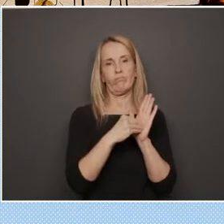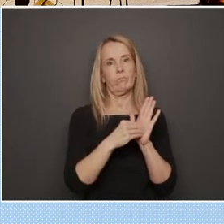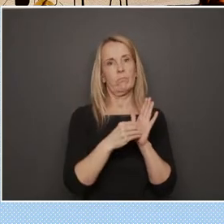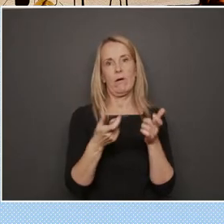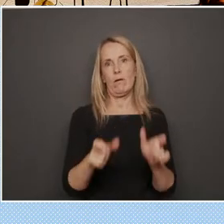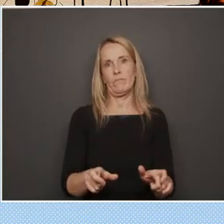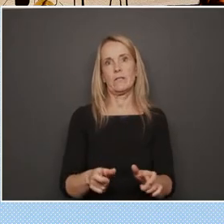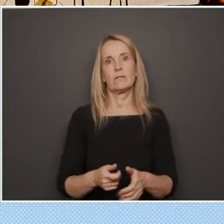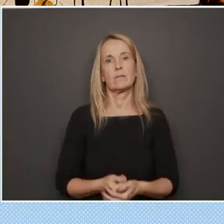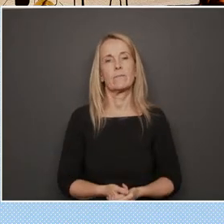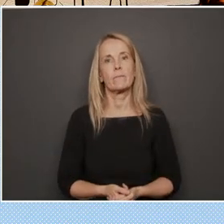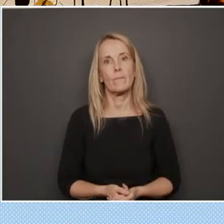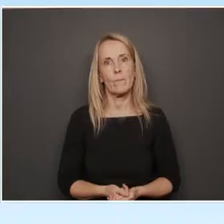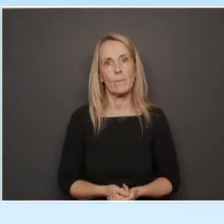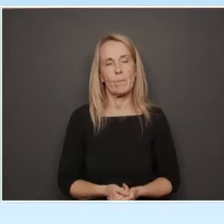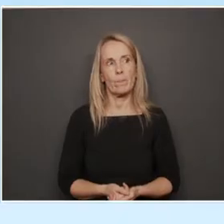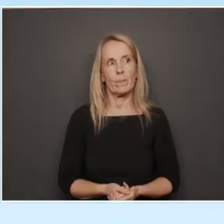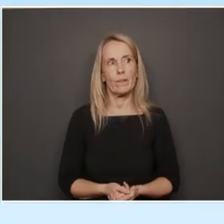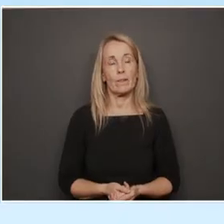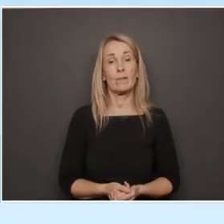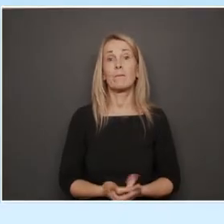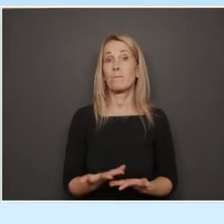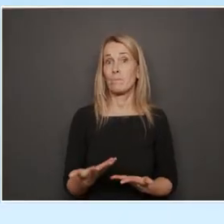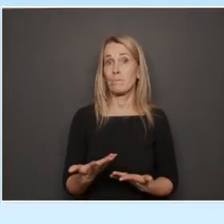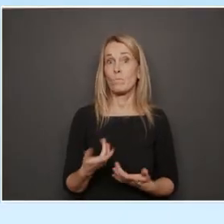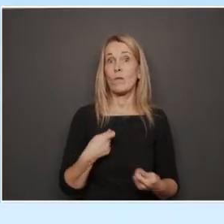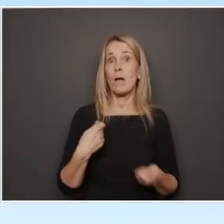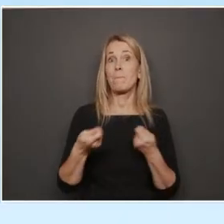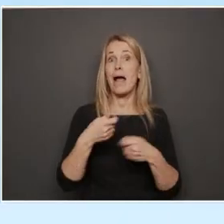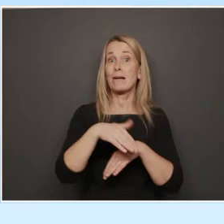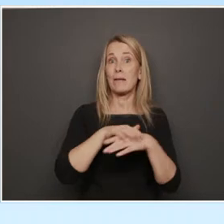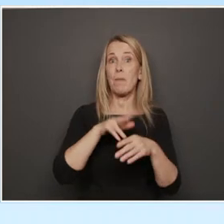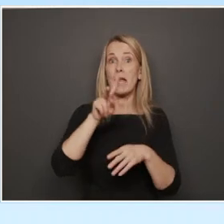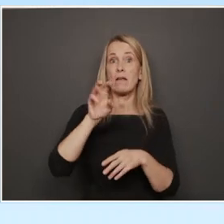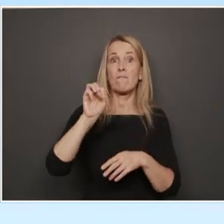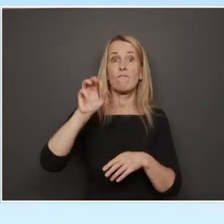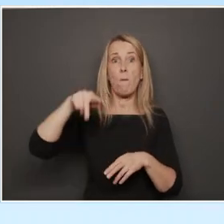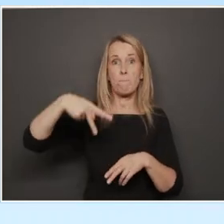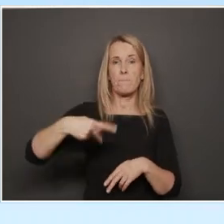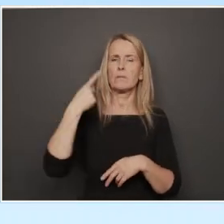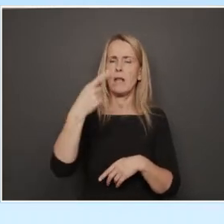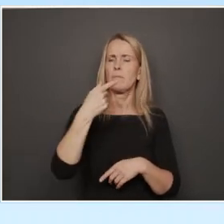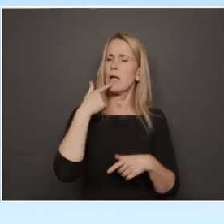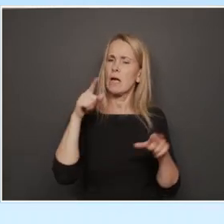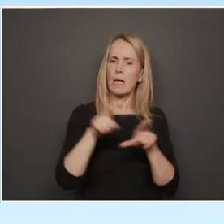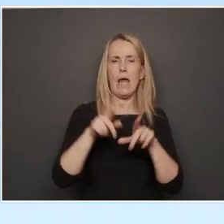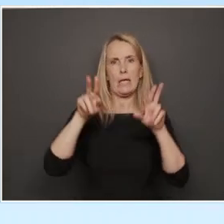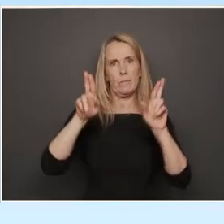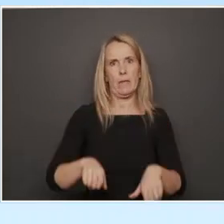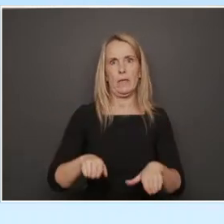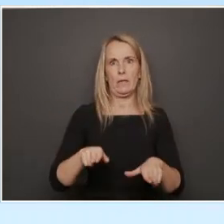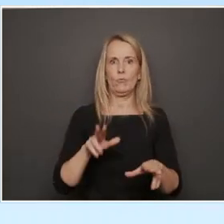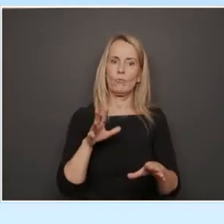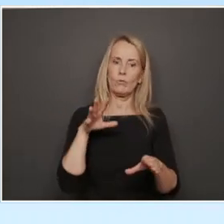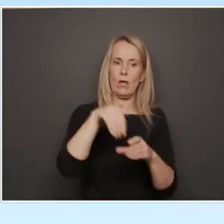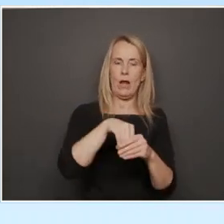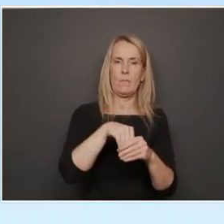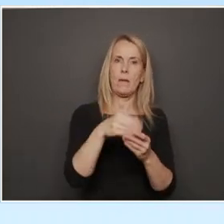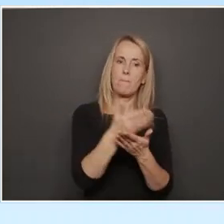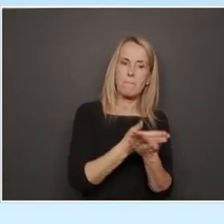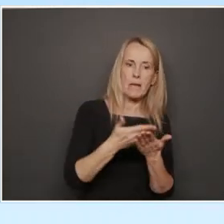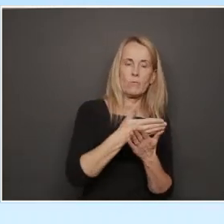verankert. Die Marktgemeinde FOM steht für eine gleichberechtigte Teilnahme bei Bildung am Arbeitsplatz